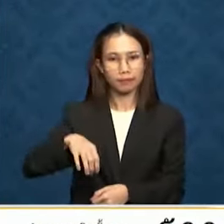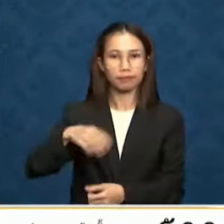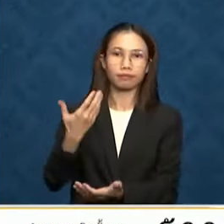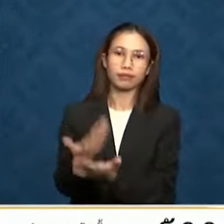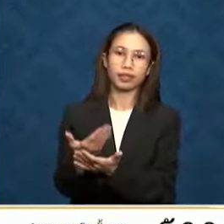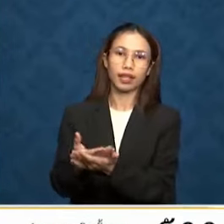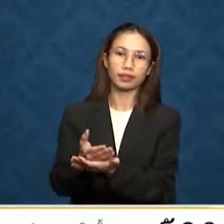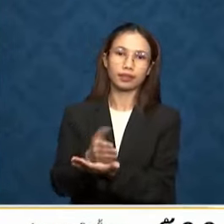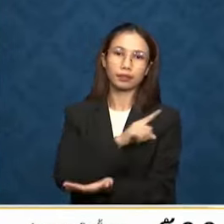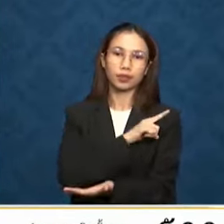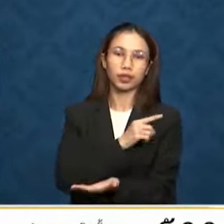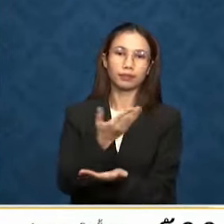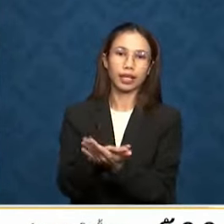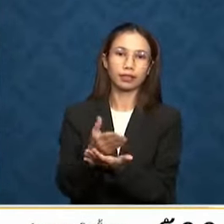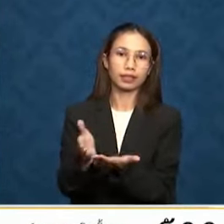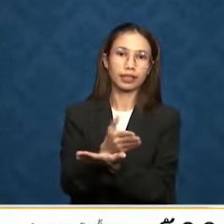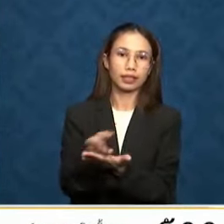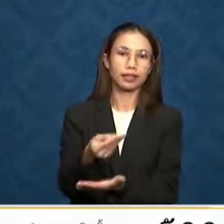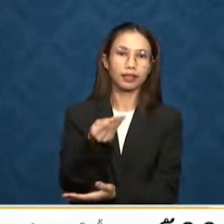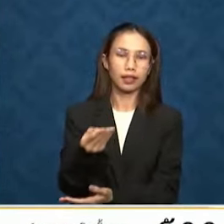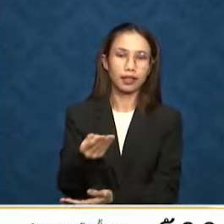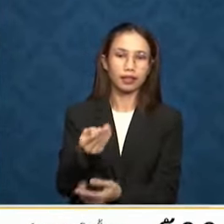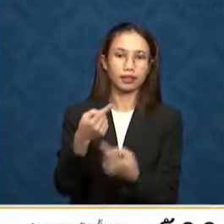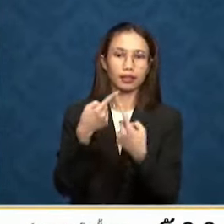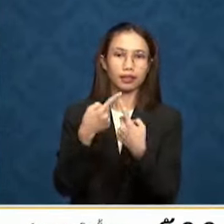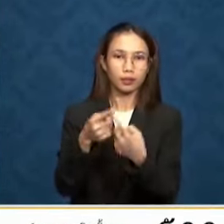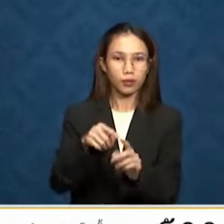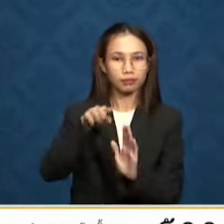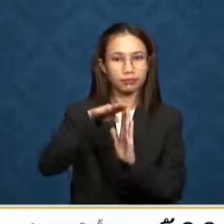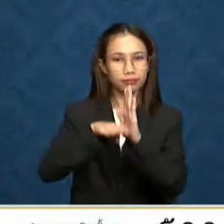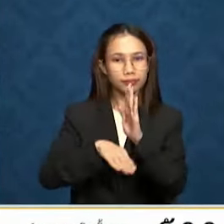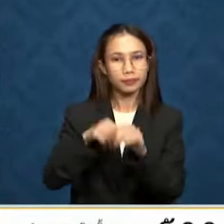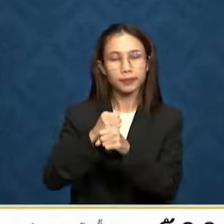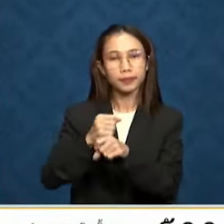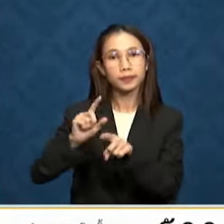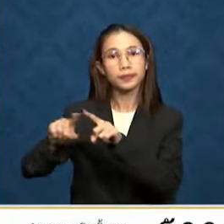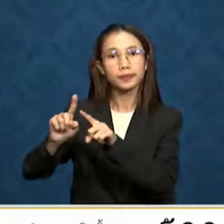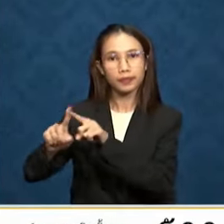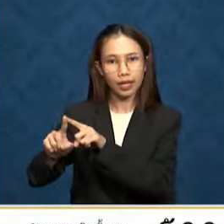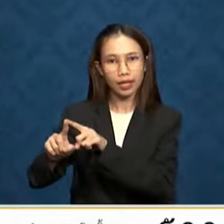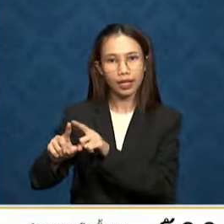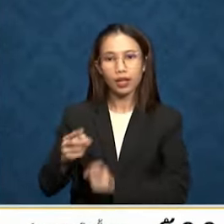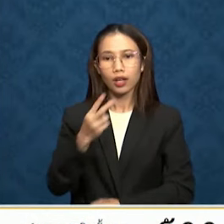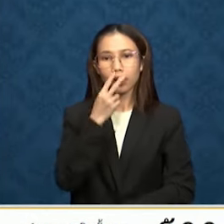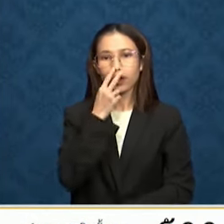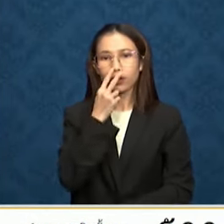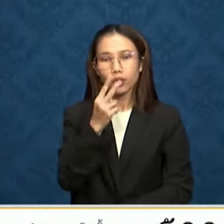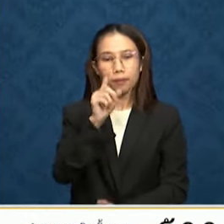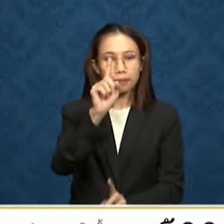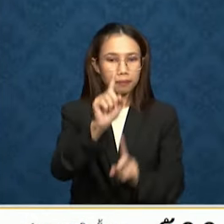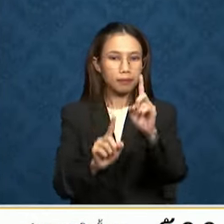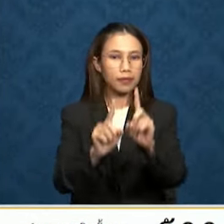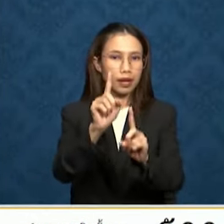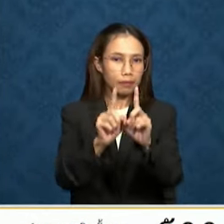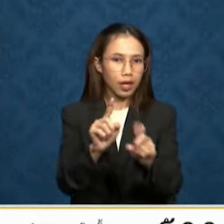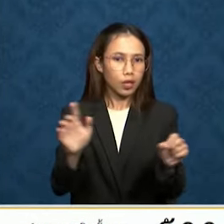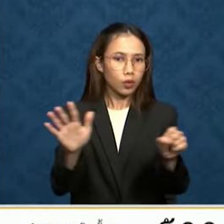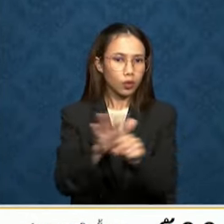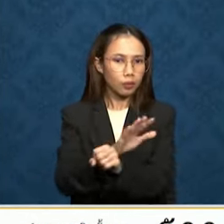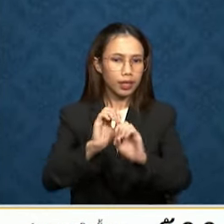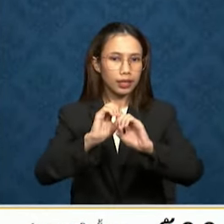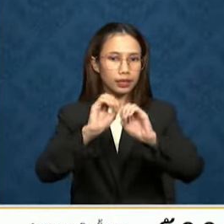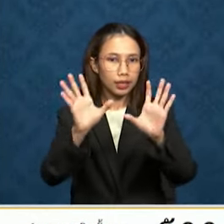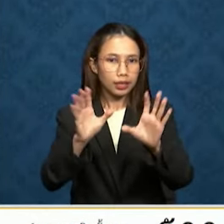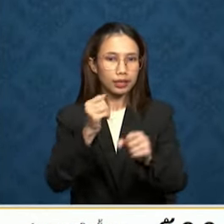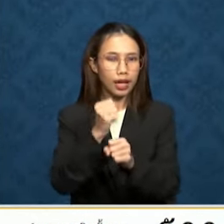สรรงบประมาณตลอดทั้งกระบวนการค่ะก็ยังไม่มีการวัดความคุ้มค่าอย่างเป็นรูปธรรมหรืออย่า